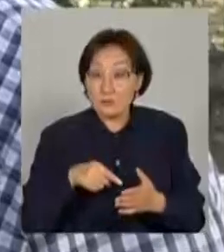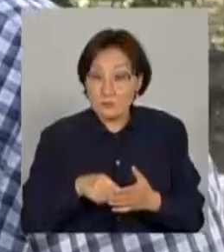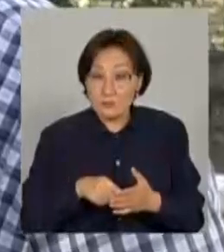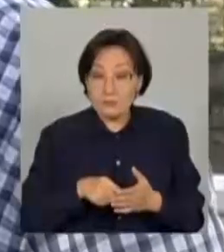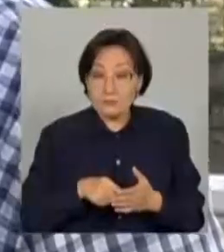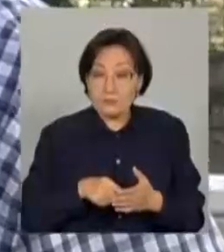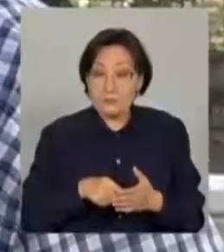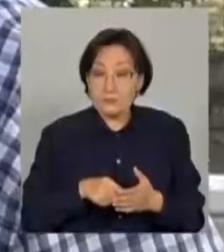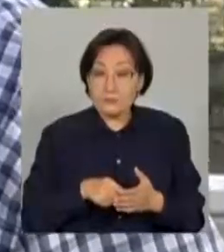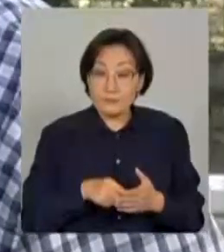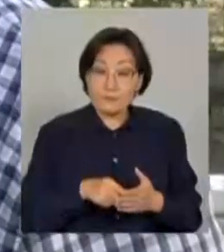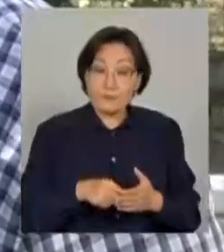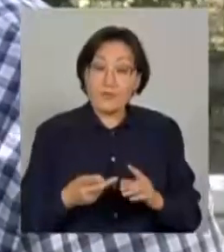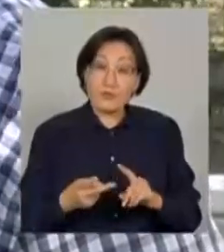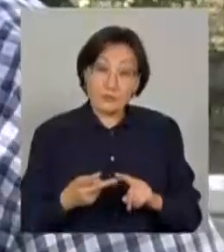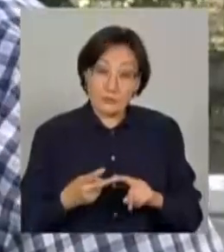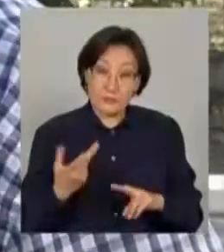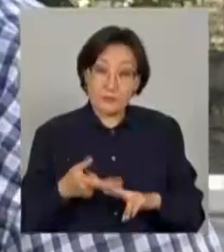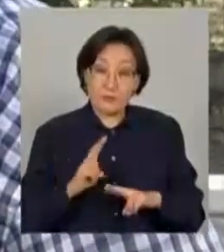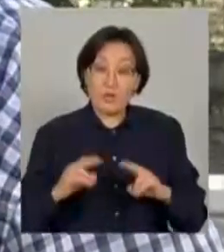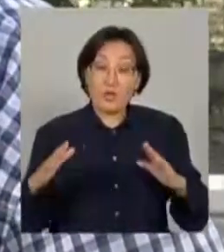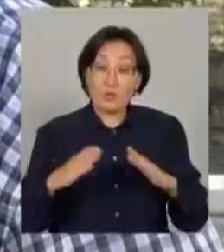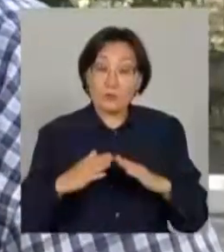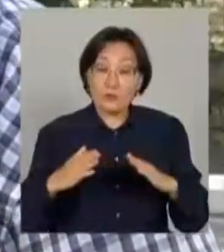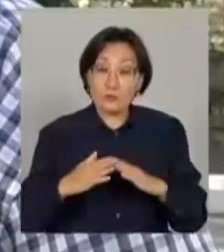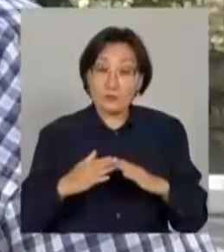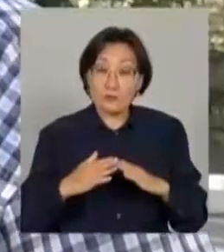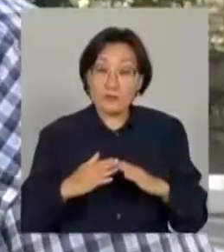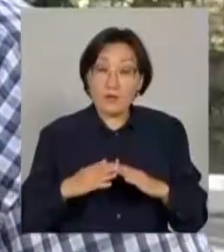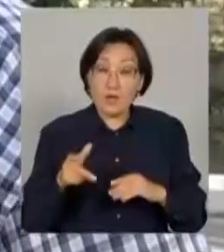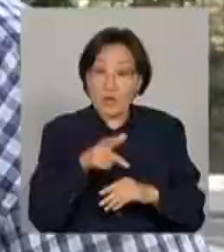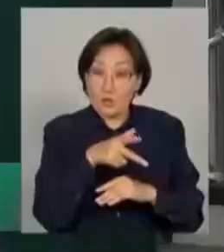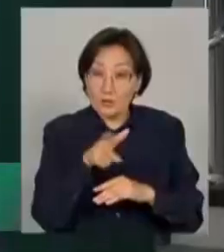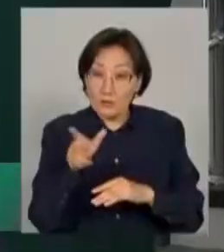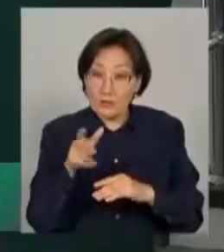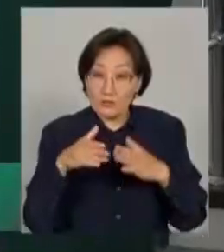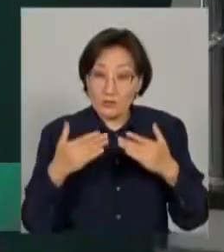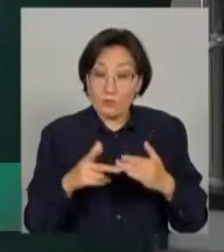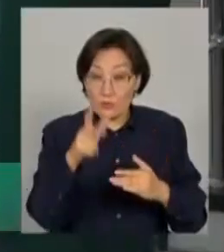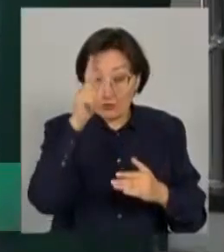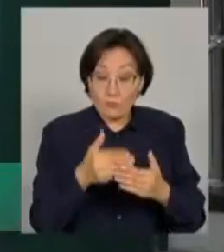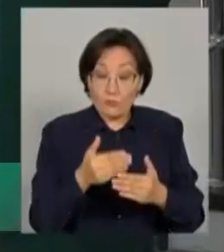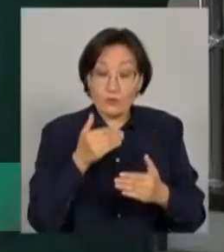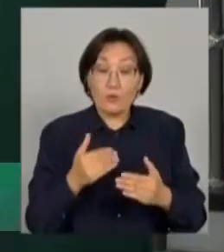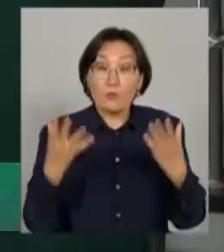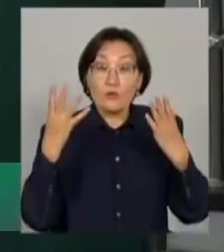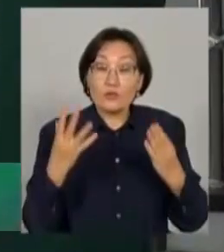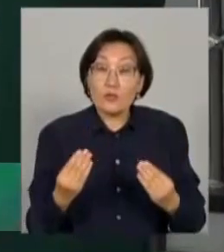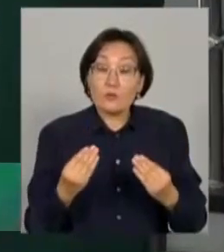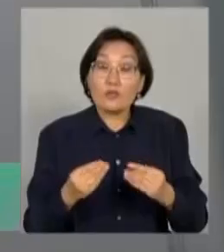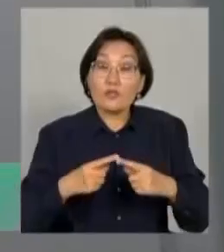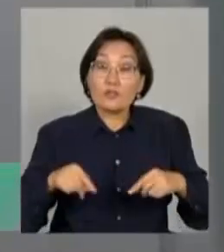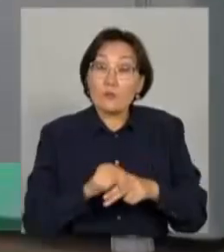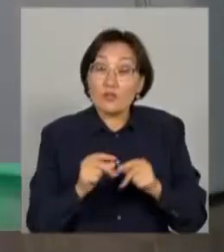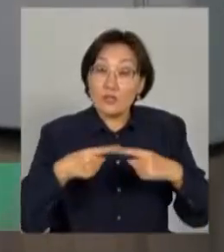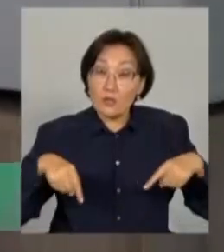жетіспеушілігі болып тұр. Екіншіден осы ғимаратта жаңа камералардың жоқтығы. Үш ай бұрын ашылған күндізгі болу орталығында